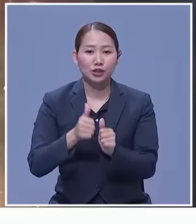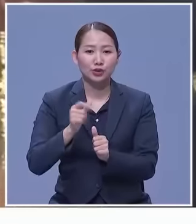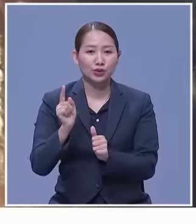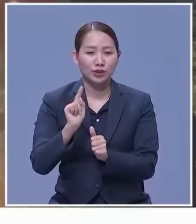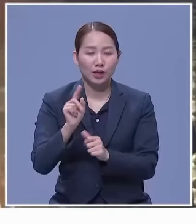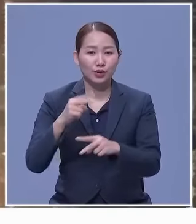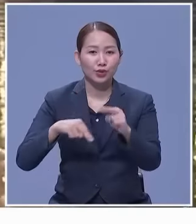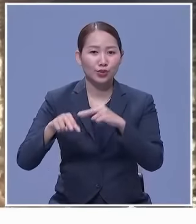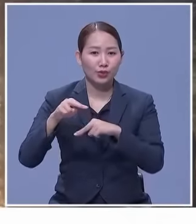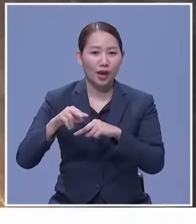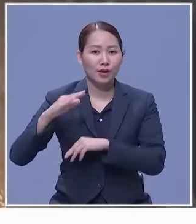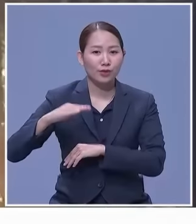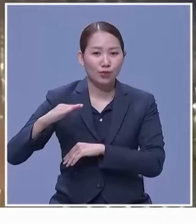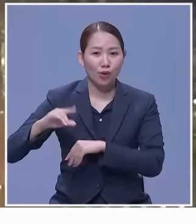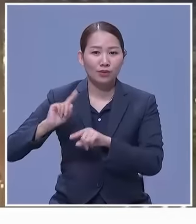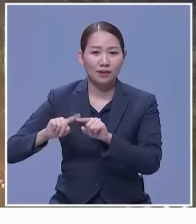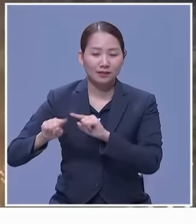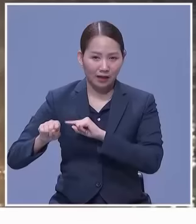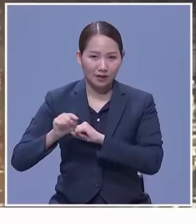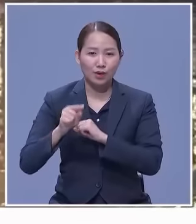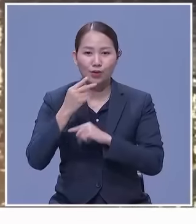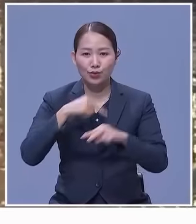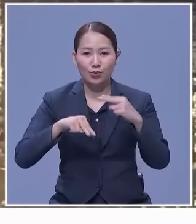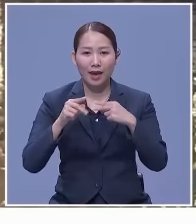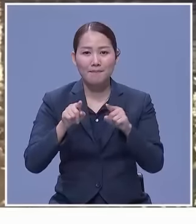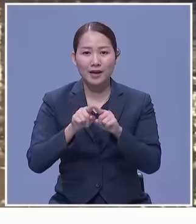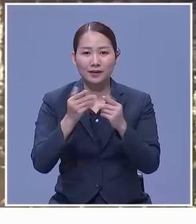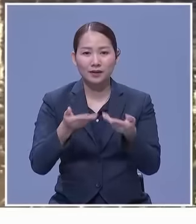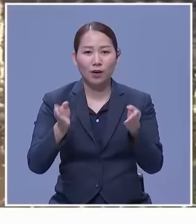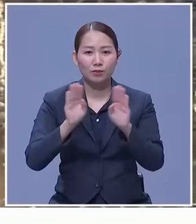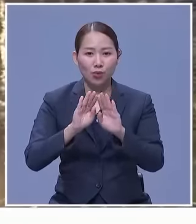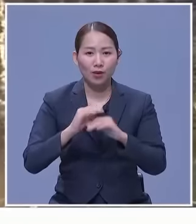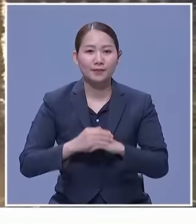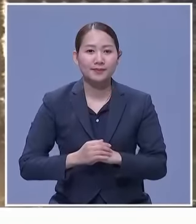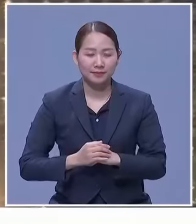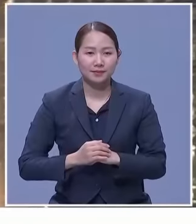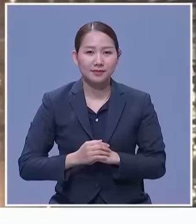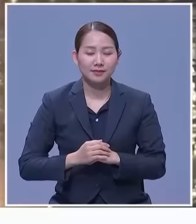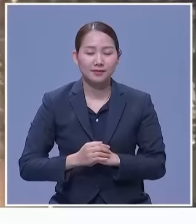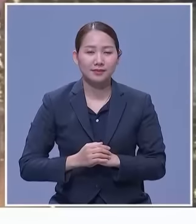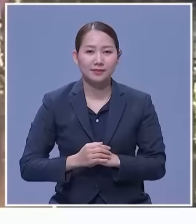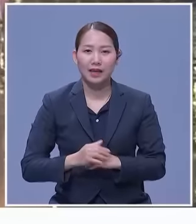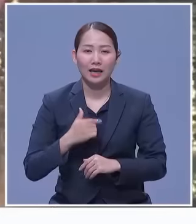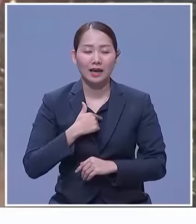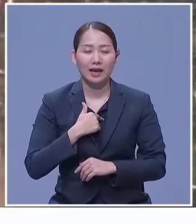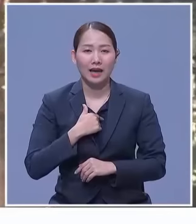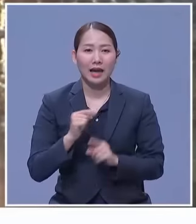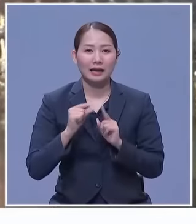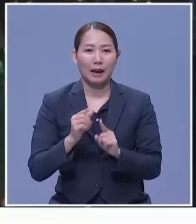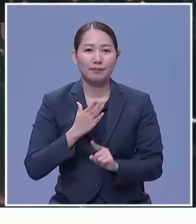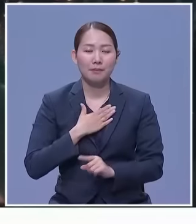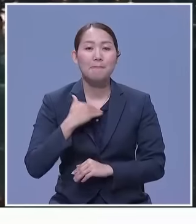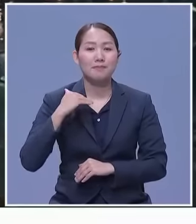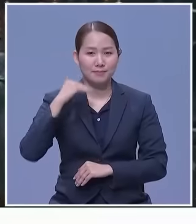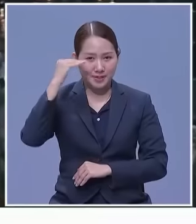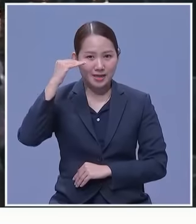ดในการปฏิบัติต่อผู้ใต้บังคับบัญชาในรูปแบบครอบครัวนะครับโดยจะเห็นได้ว่าท่านจะแทนตัวเองด้วยคำว่าพี่อยู่เสมอและเล็งเห็นว่าผู้ใ